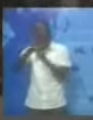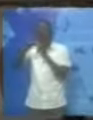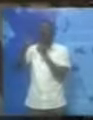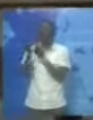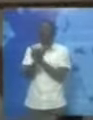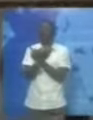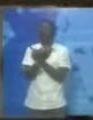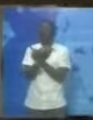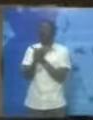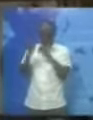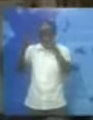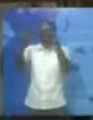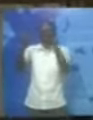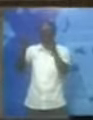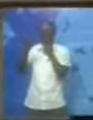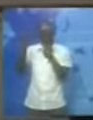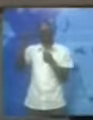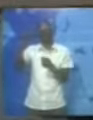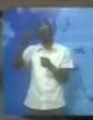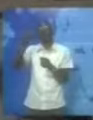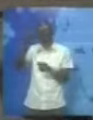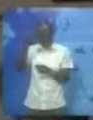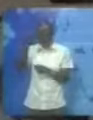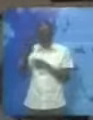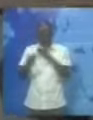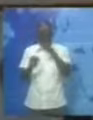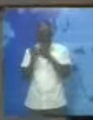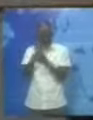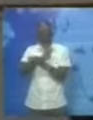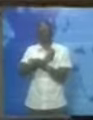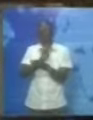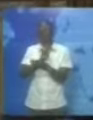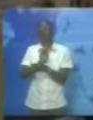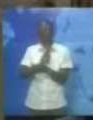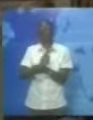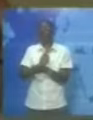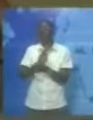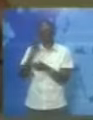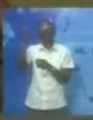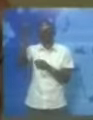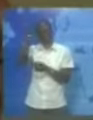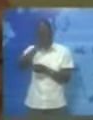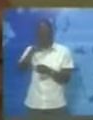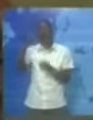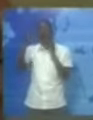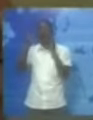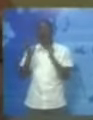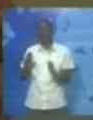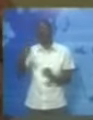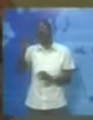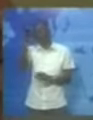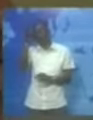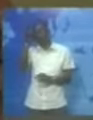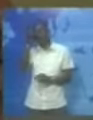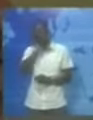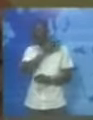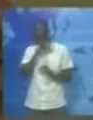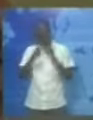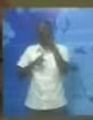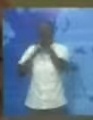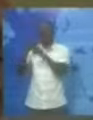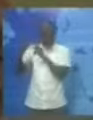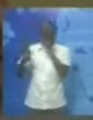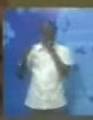Tourisme. Le thème de la 23e édition du FESPACO, cinéma africain et politique public en